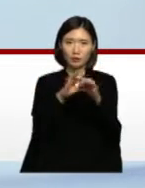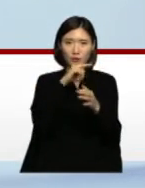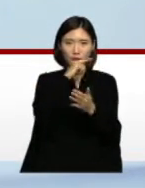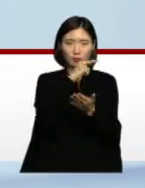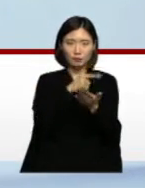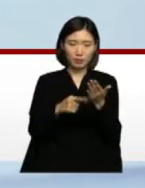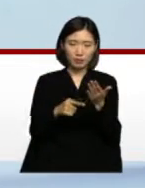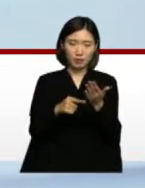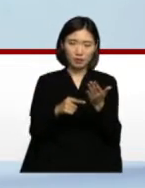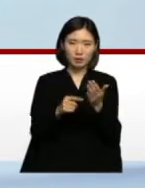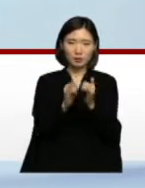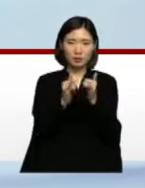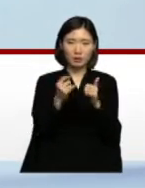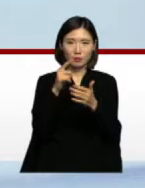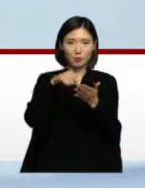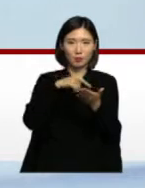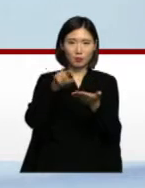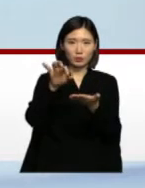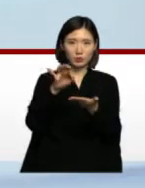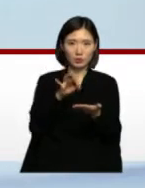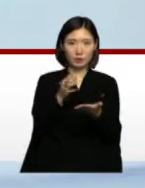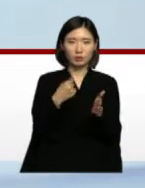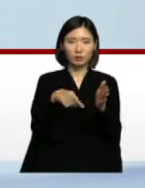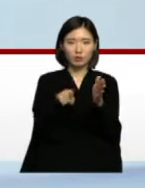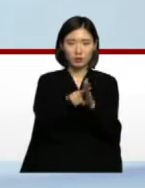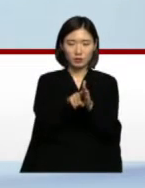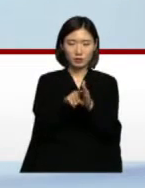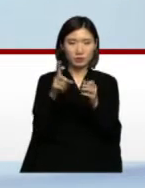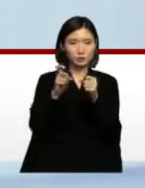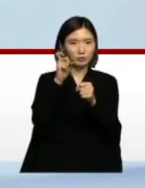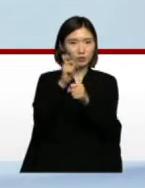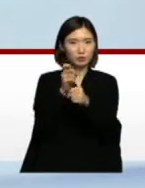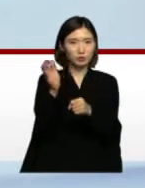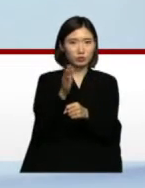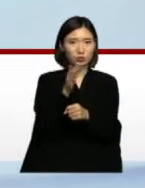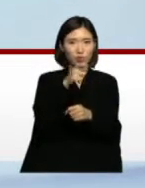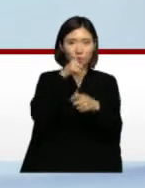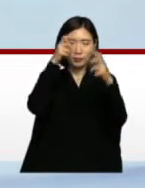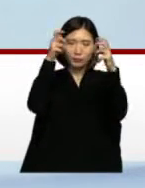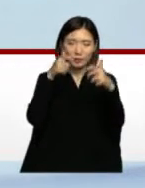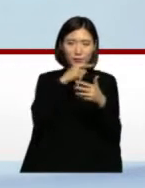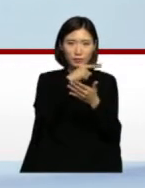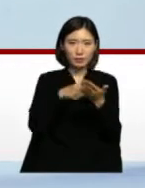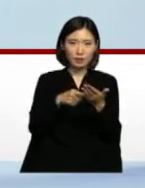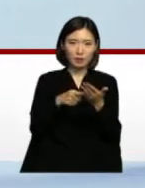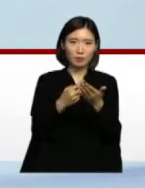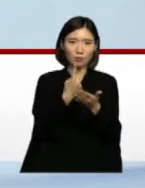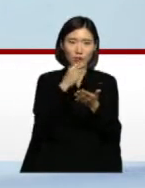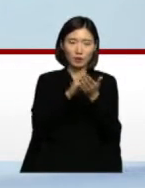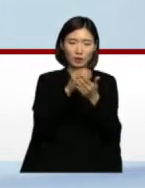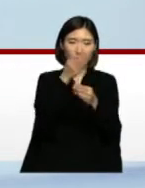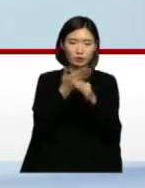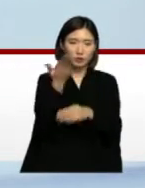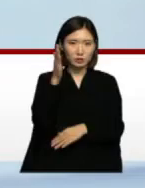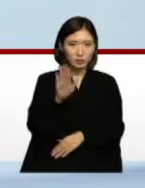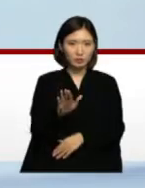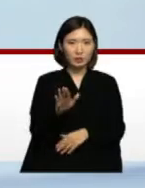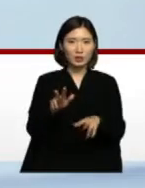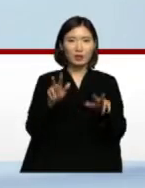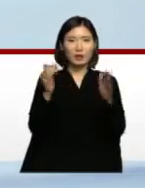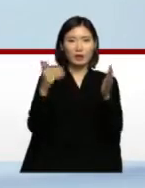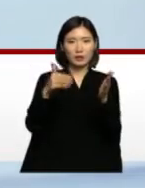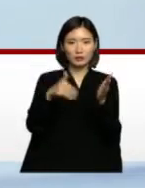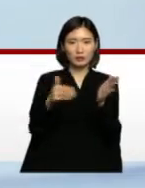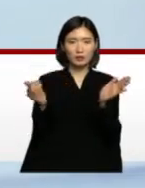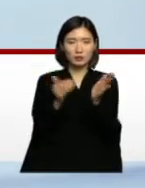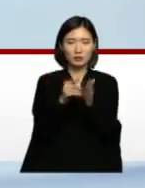피해자들이 보상받을 수 있도록 10여 년째 풍수해 보험을 운영하고 있는데요. 하지만 아직까지도 소상공인들은 가입